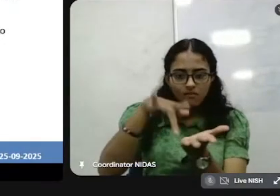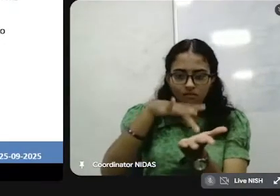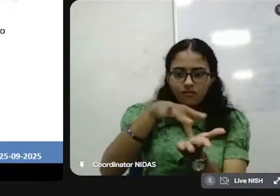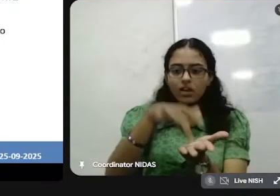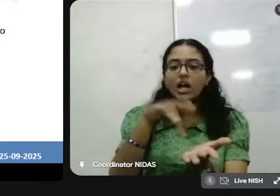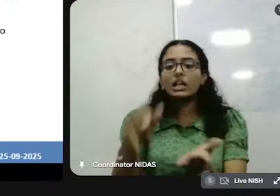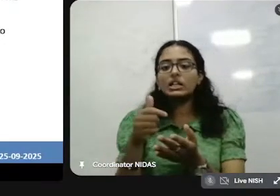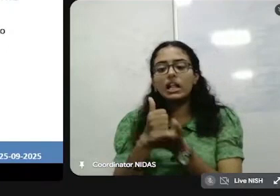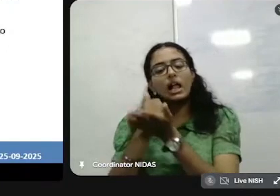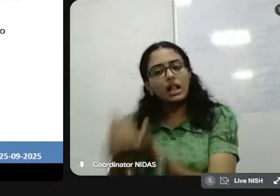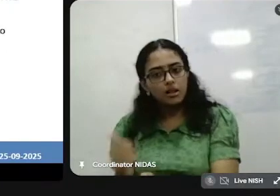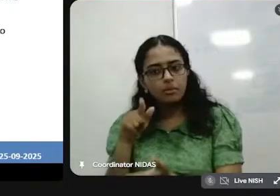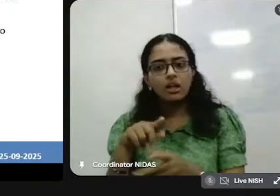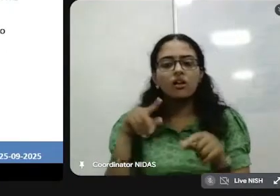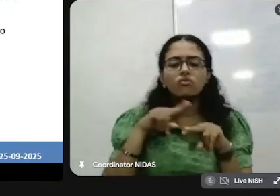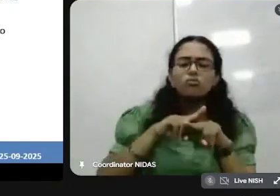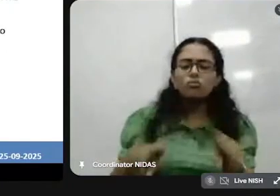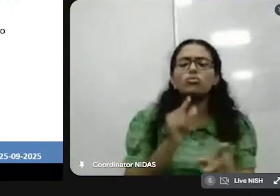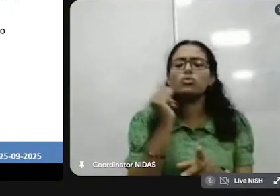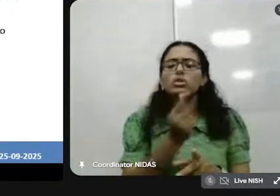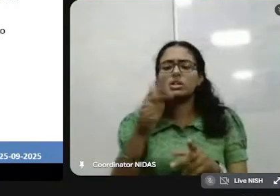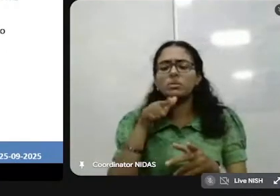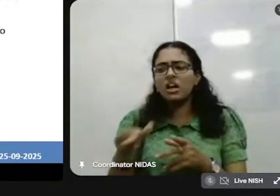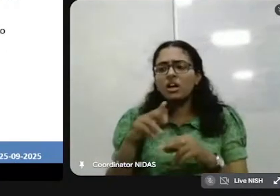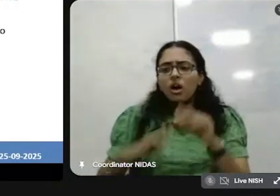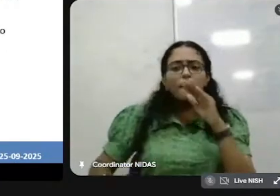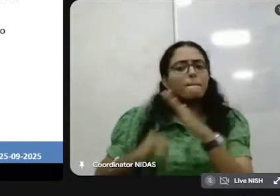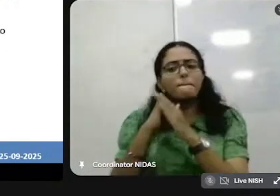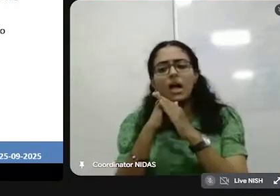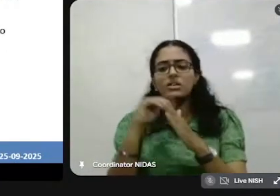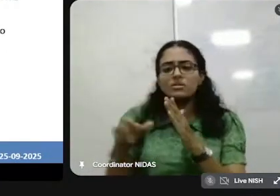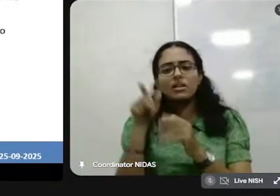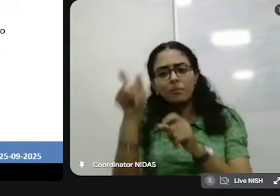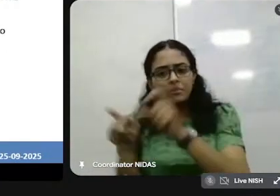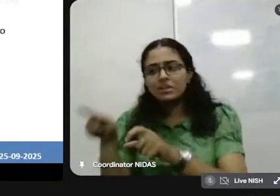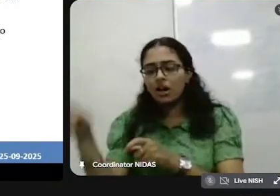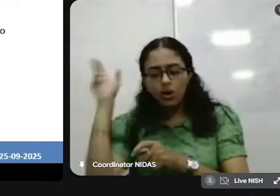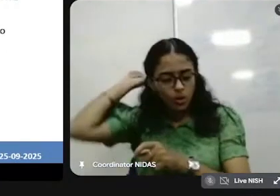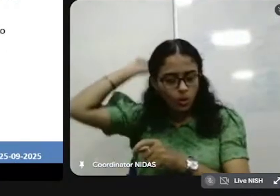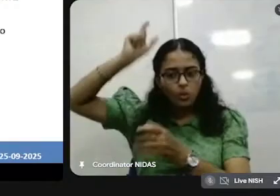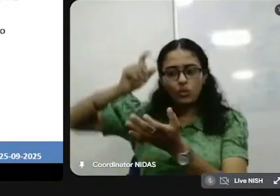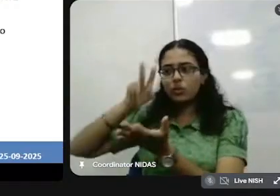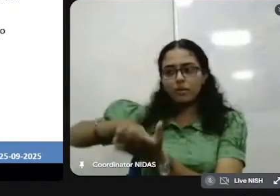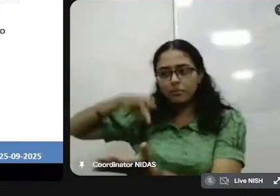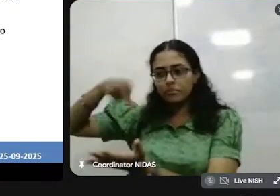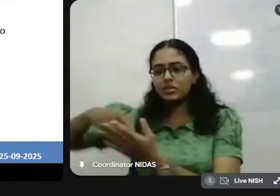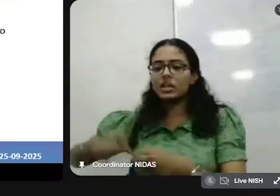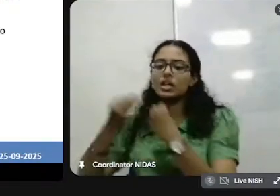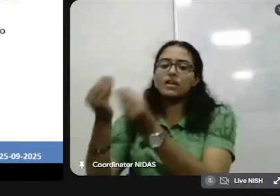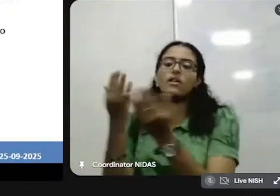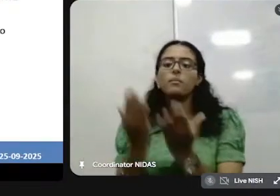ഉണ്ടായിരിക്കാം. അപ്പം ഇതെല്ലാം യൂസ് ചെയ്തിട്ട് നമ്മൾ മാക്സിമം അവരുടെ കോഗ്നിറ്റീവ് ആയിട്ടുള്ള സ്കിൽസ് നമ്മൾ ഇംപ്രൂവ് ചെയ്തെടുക്കുകയാണ്